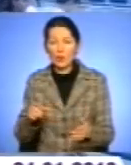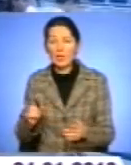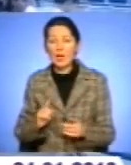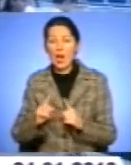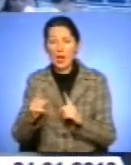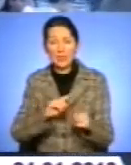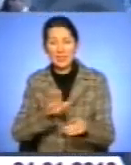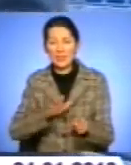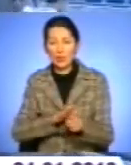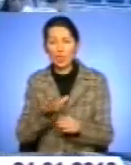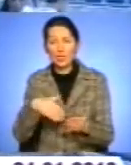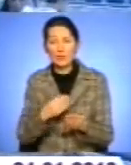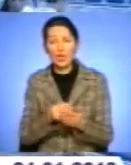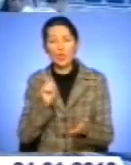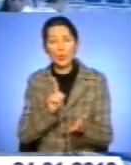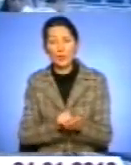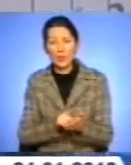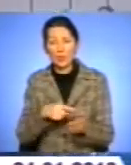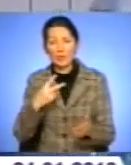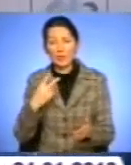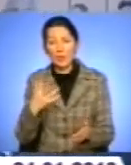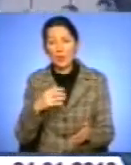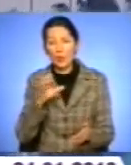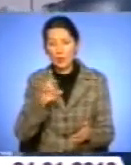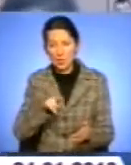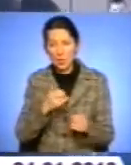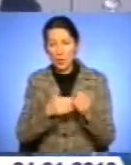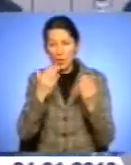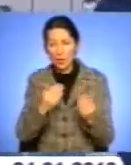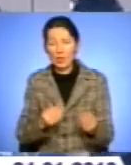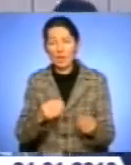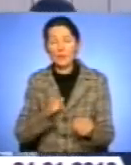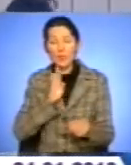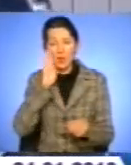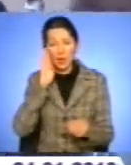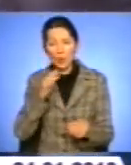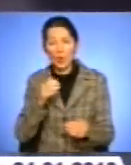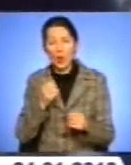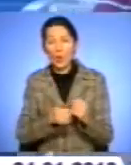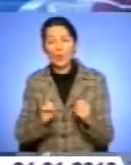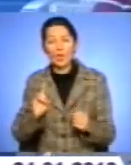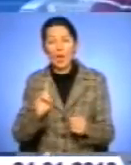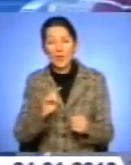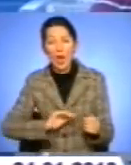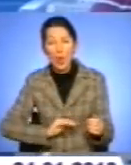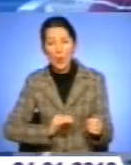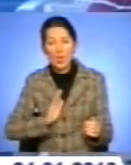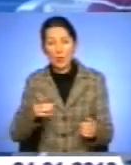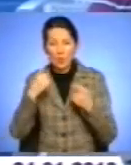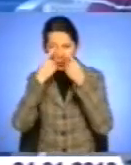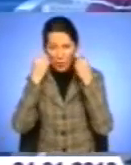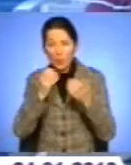управляет государственным имуществом, а владелец – государство. За словами міністра, посилиться